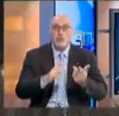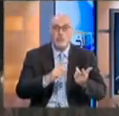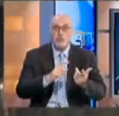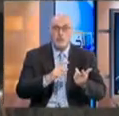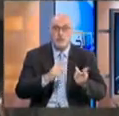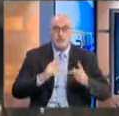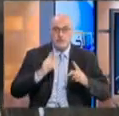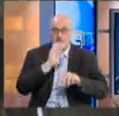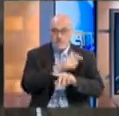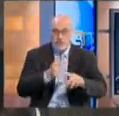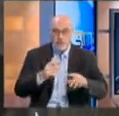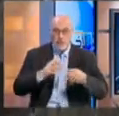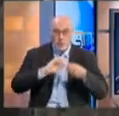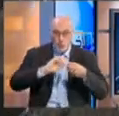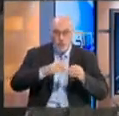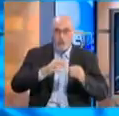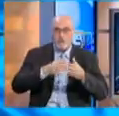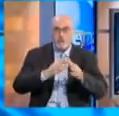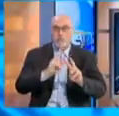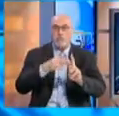في ماريوبول.